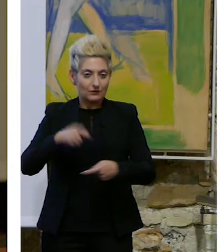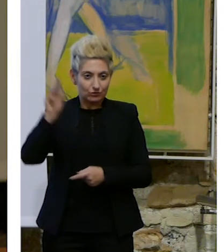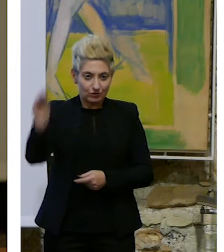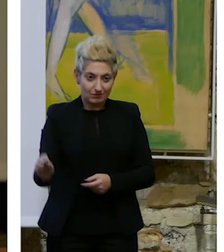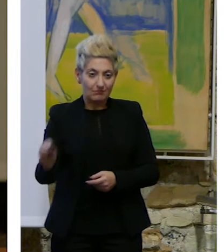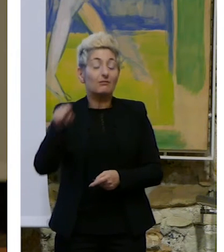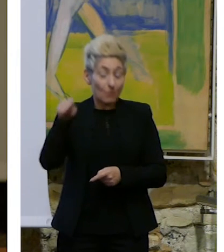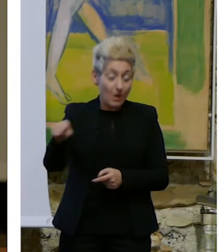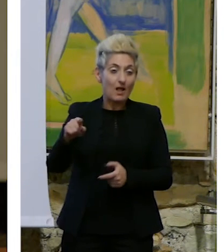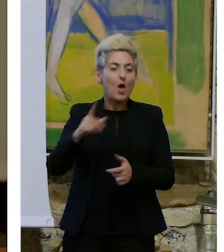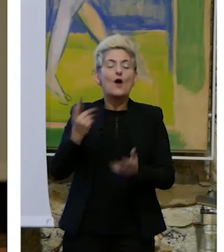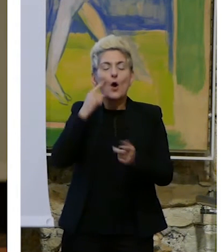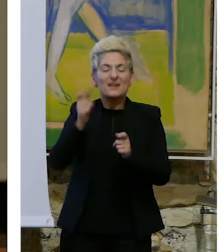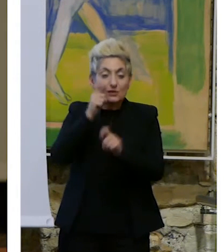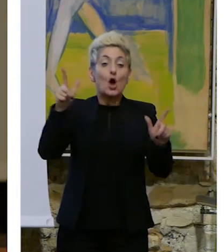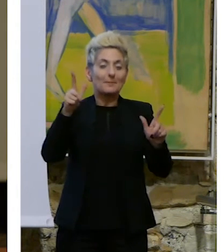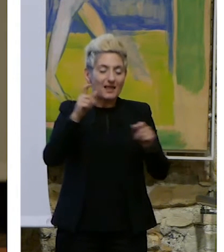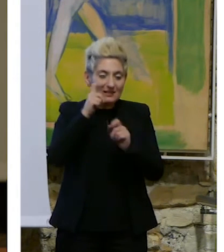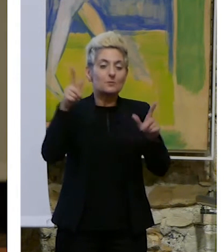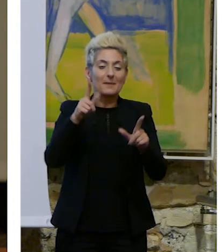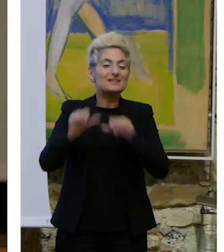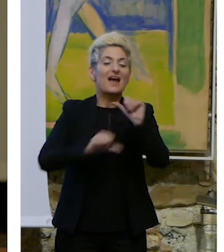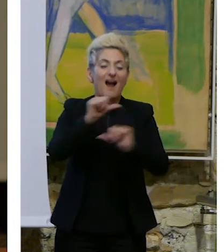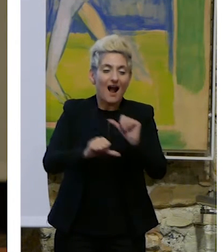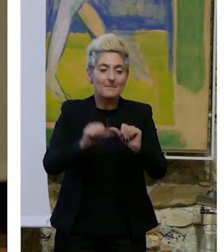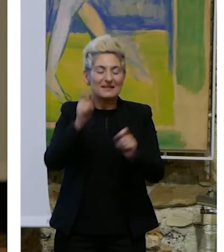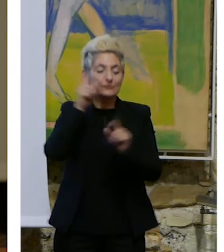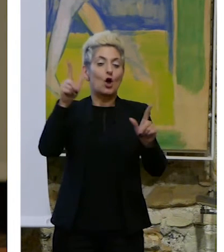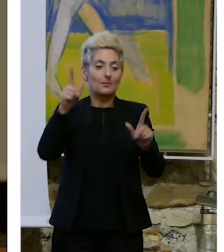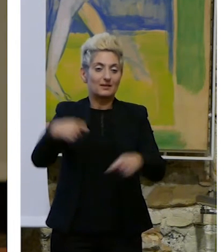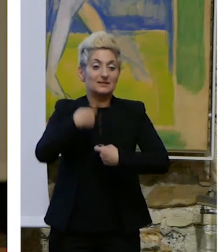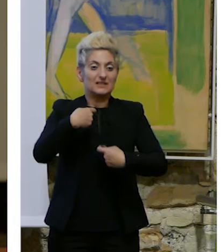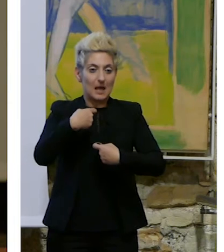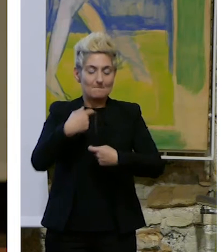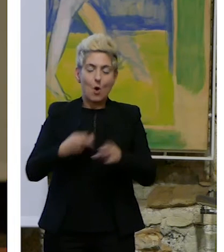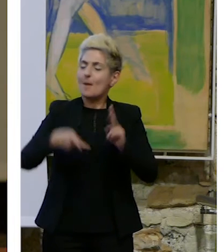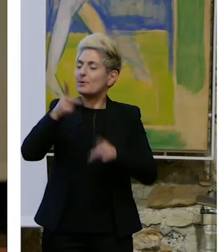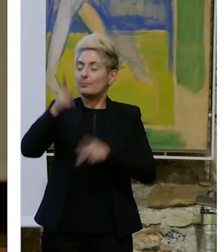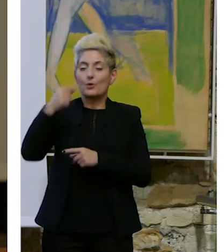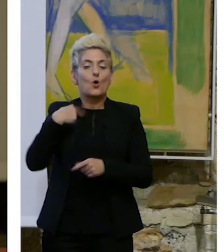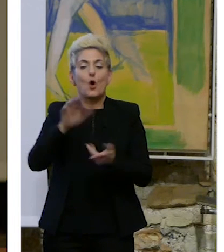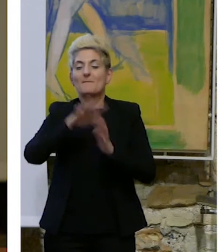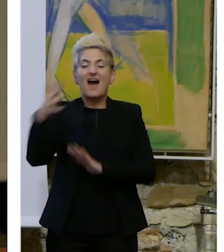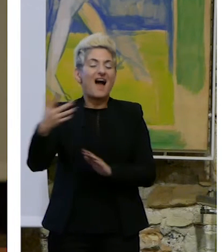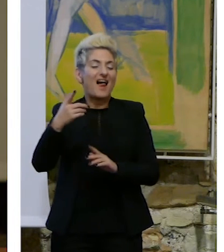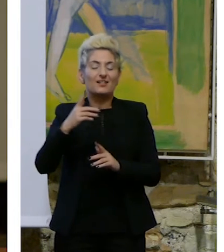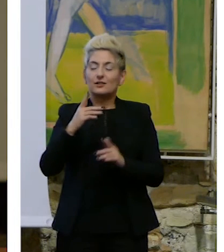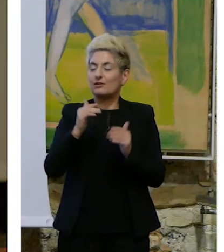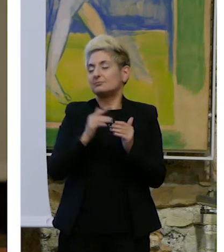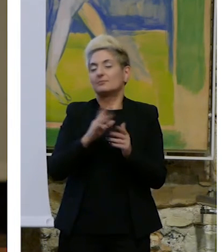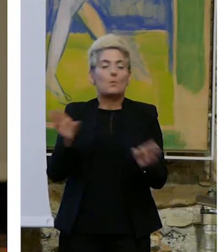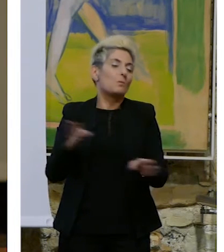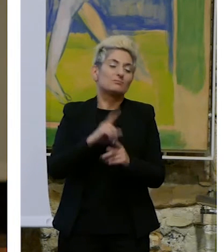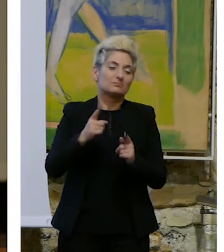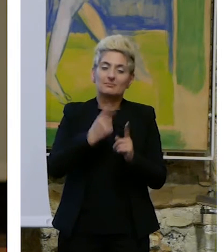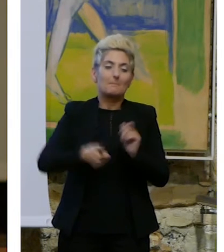fondamentale, perché ciò che stimola poi di più di ogni altra cosa